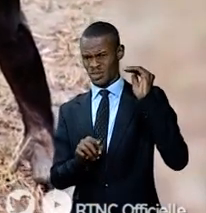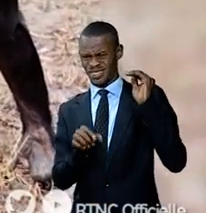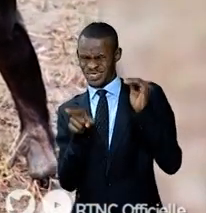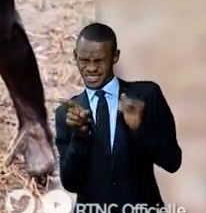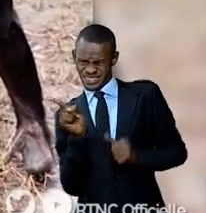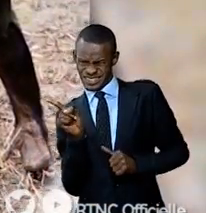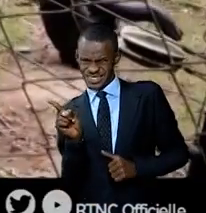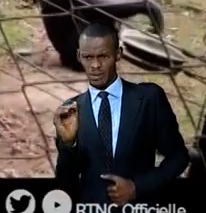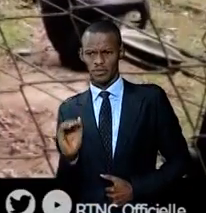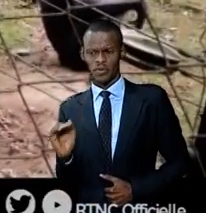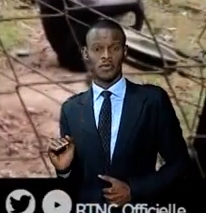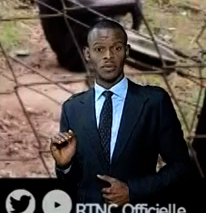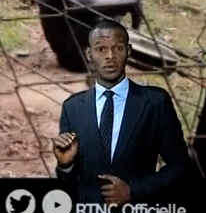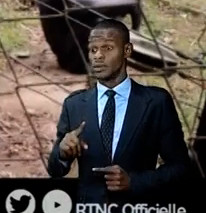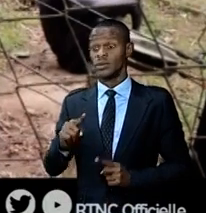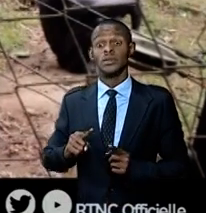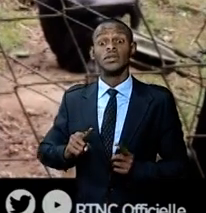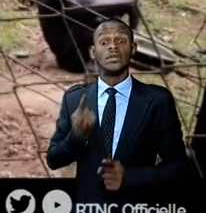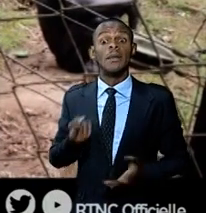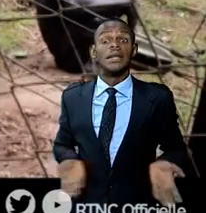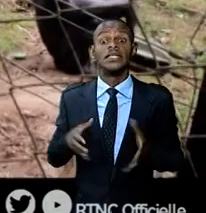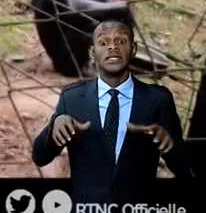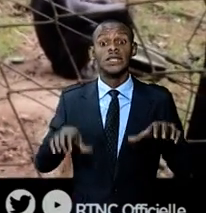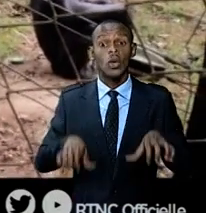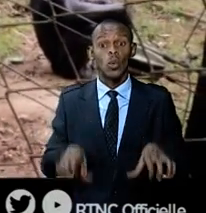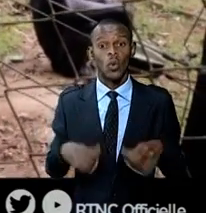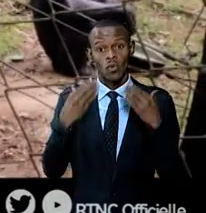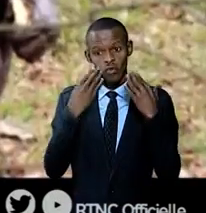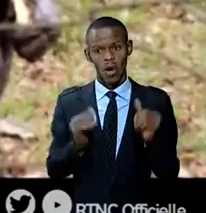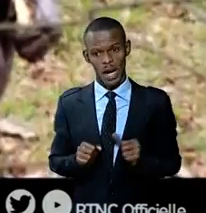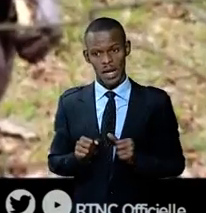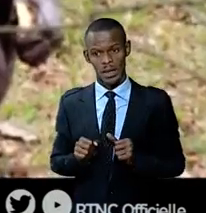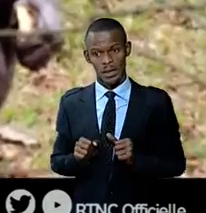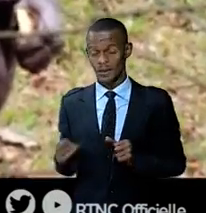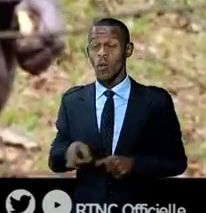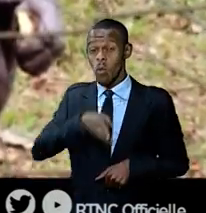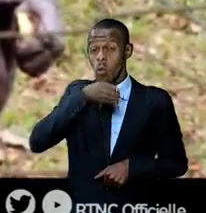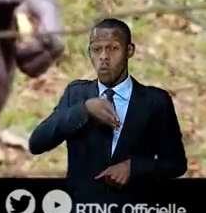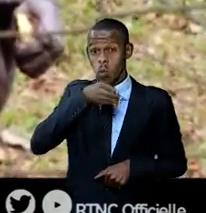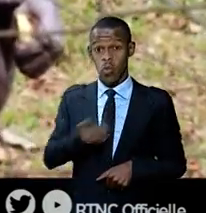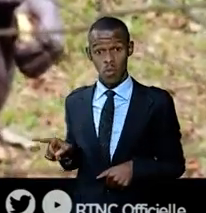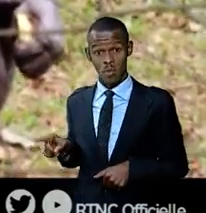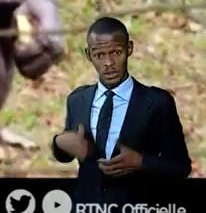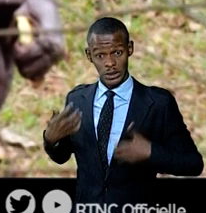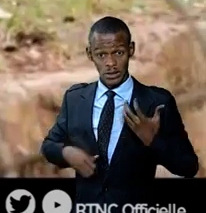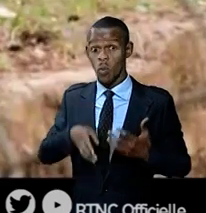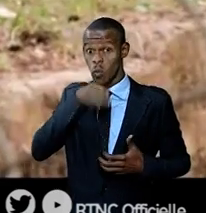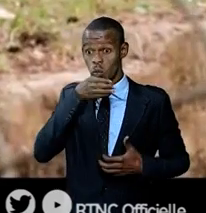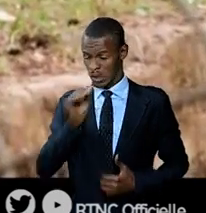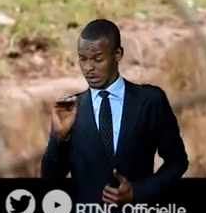reconnu pour son organisation sociale et sa vie des familles, a une expérience de vie de 40 ans, voire plus, et généralement il